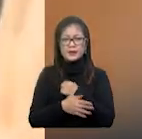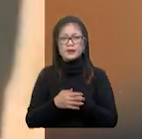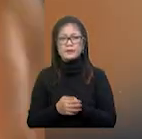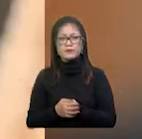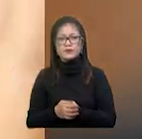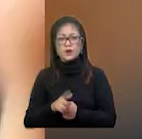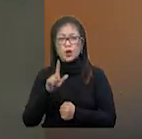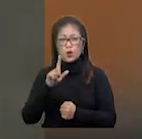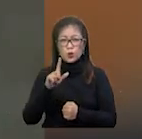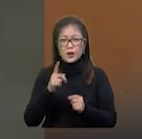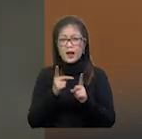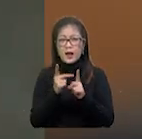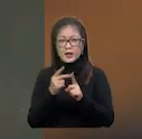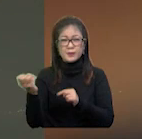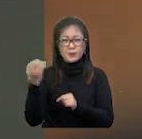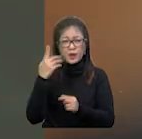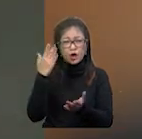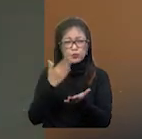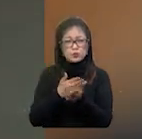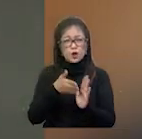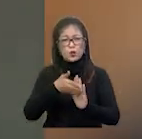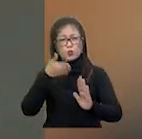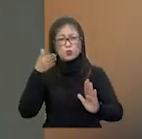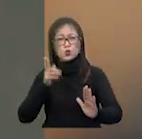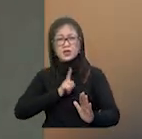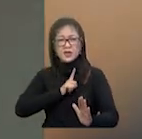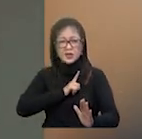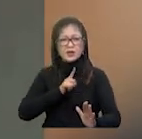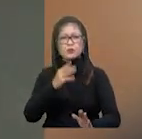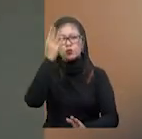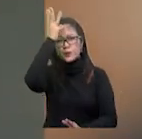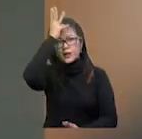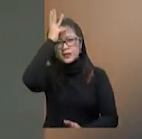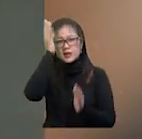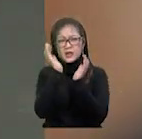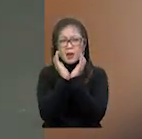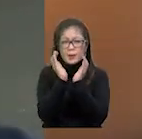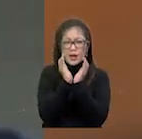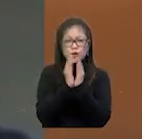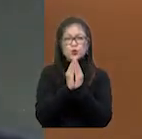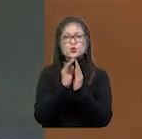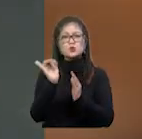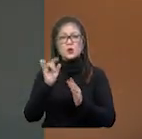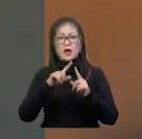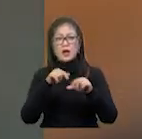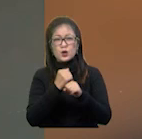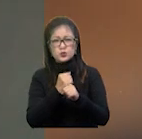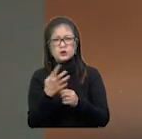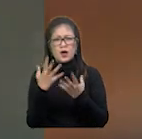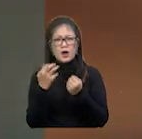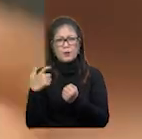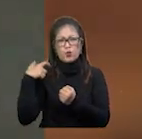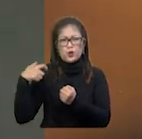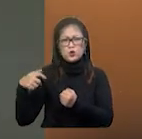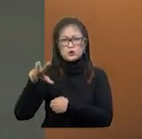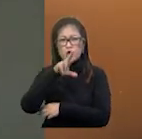Menurut Luki Hakim, keputusan pengunduran dirinya lantaran tidak sejalan dengan Bupati Indramayu Nina Agustina. Menanggapi hal ini, Gubernur Jawa Barat